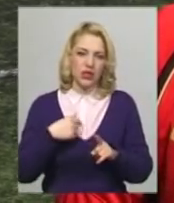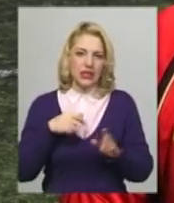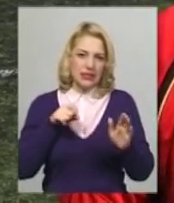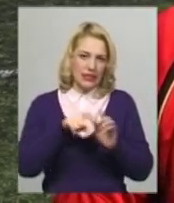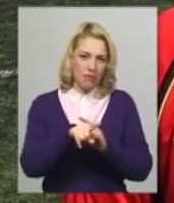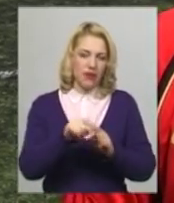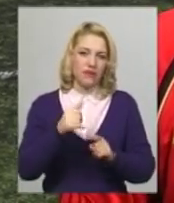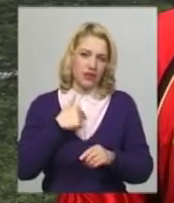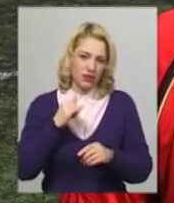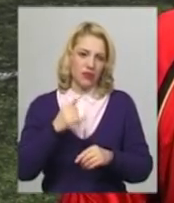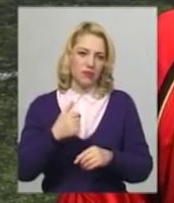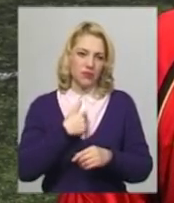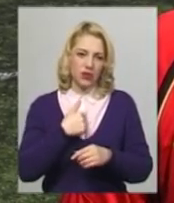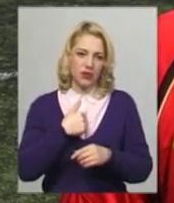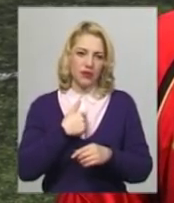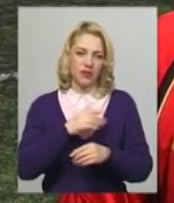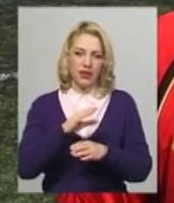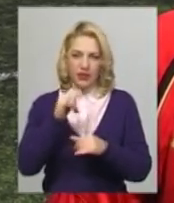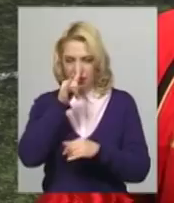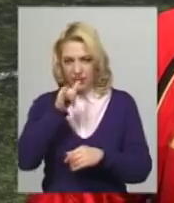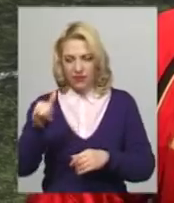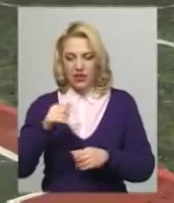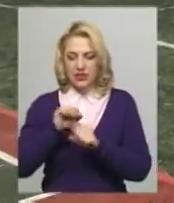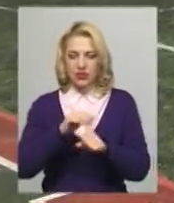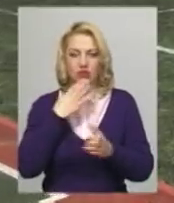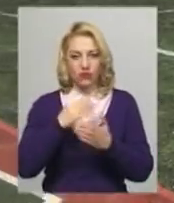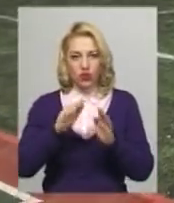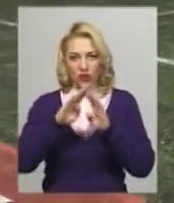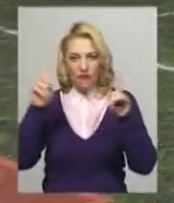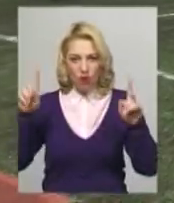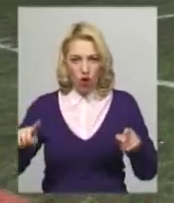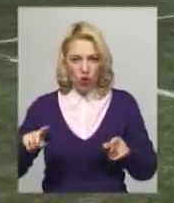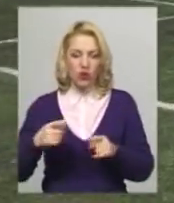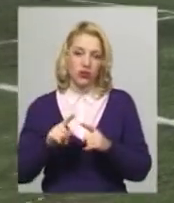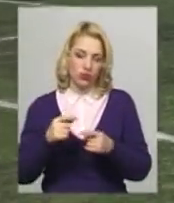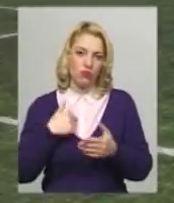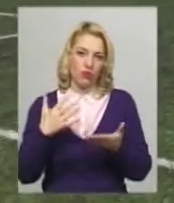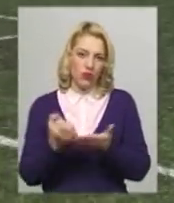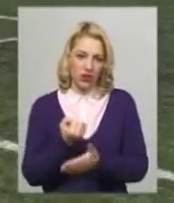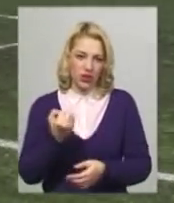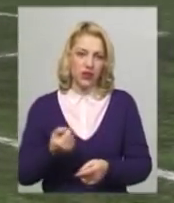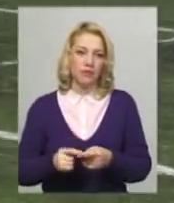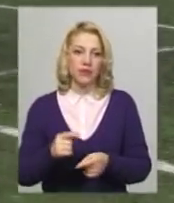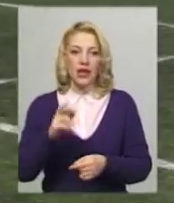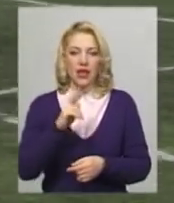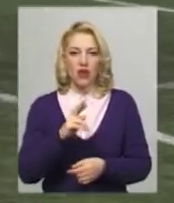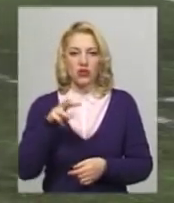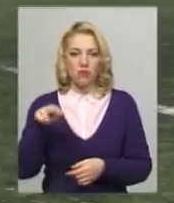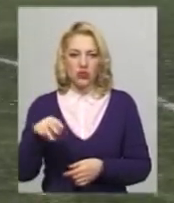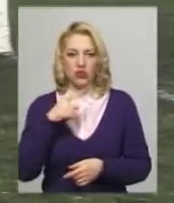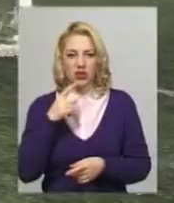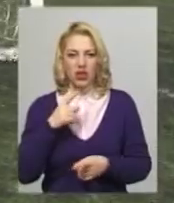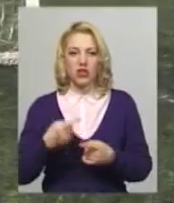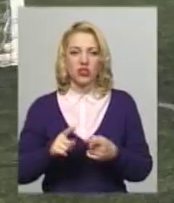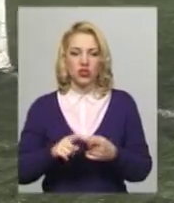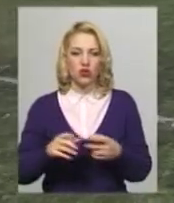виложувалася в ігру, ми не давали їм пробивати по воротах і от ми виграли. Ярослав Мельничук, гравець команди НВК номер 8, каже, команда